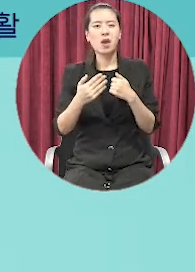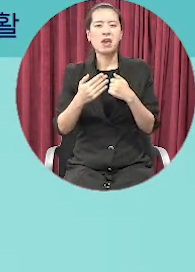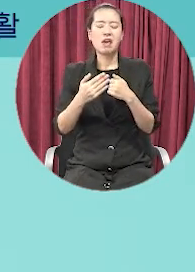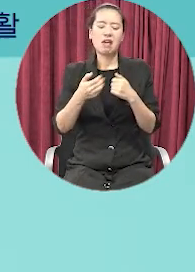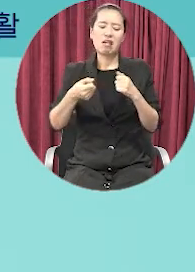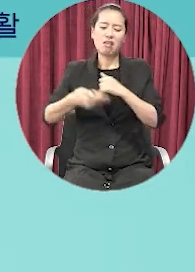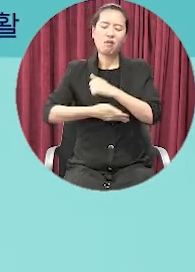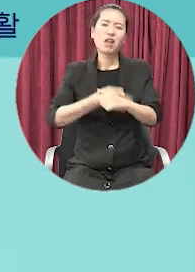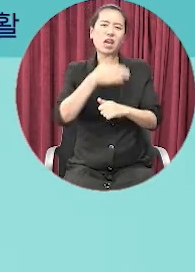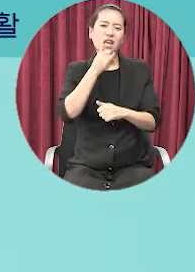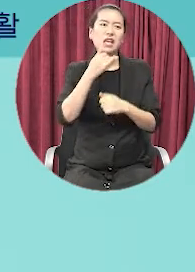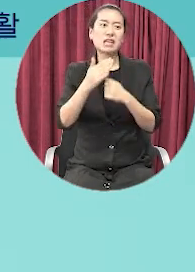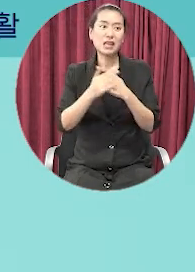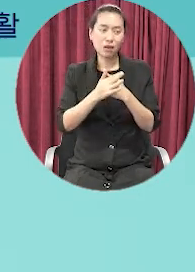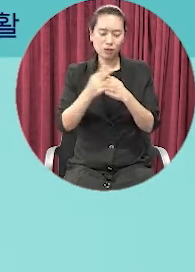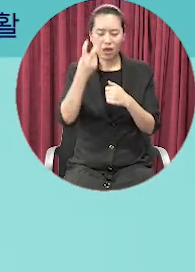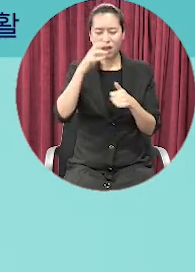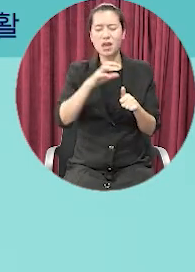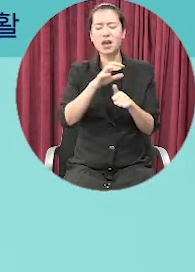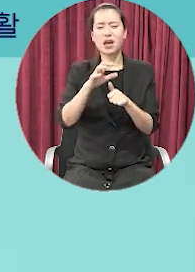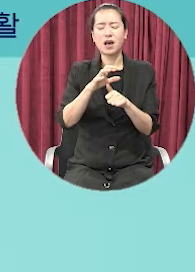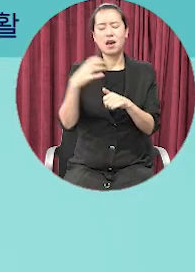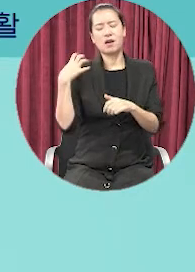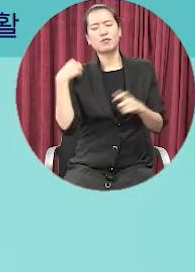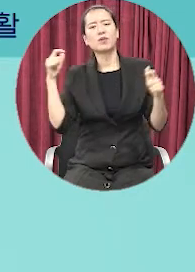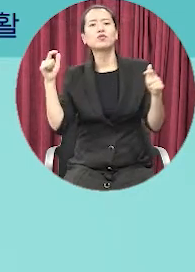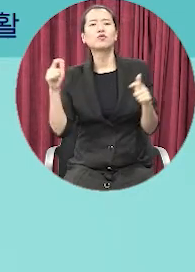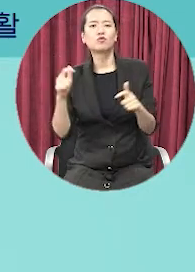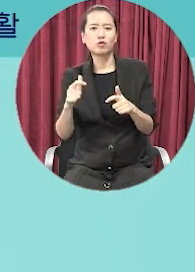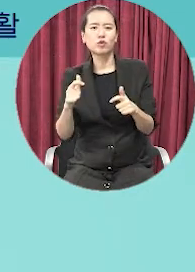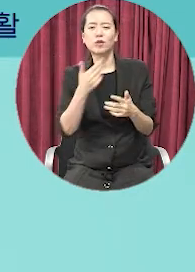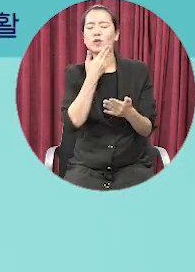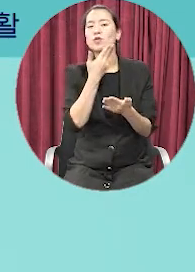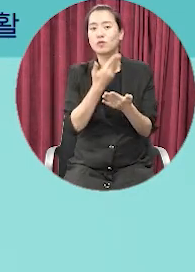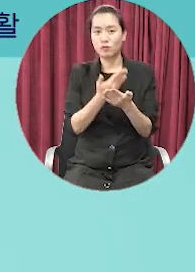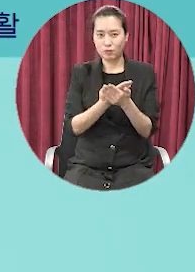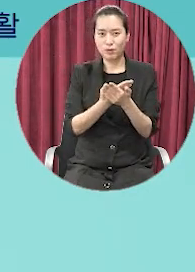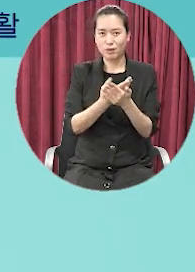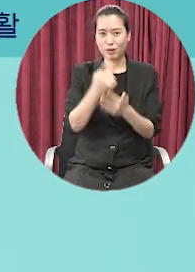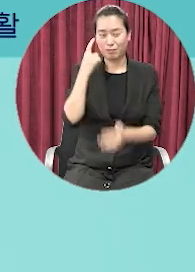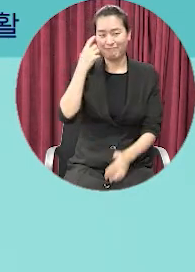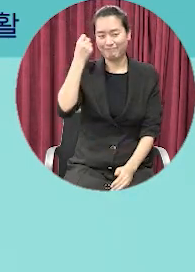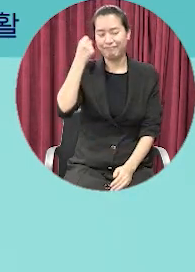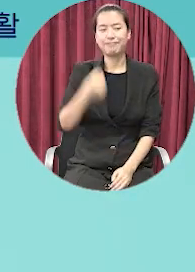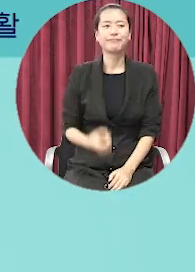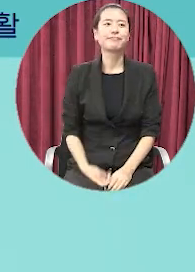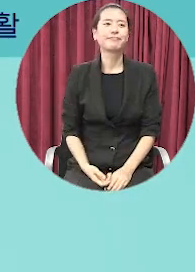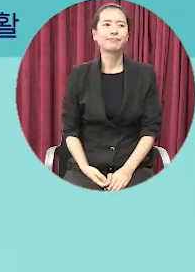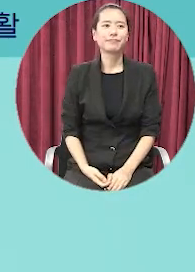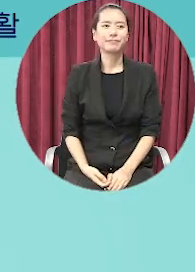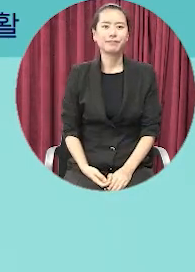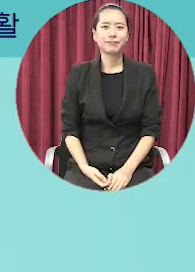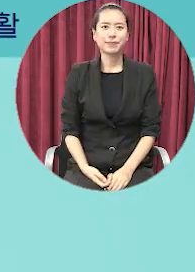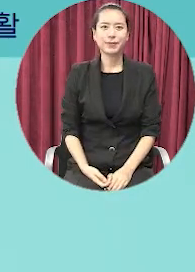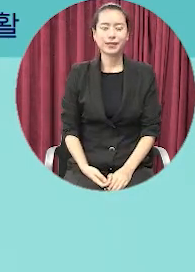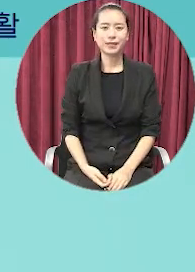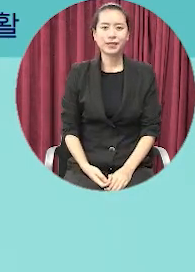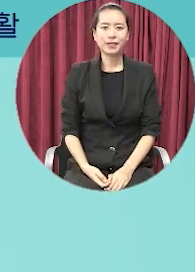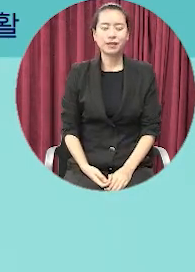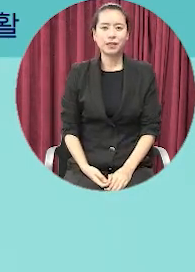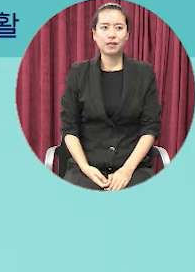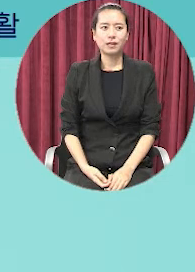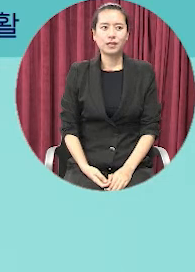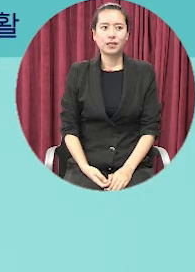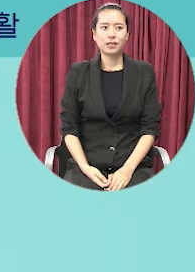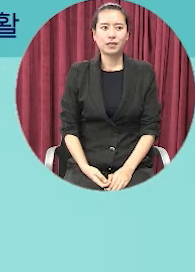있습니다. 따라서 이런 케어기버의 부담을 줄여주는 것이 굉장히 중요하게 되겠는데, 이런 케어기버의 부양 부담은